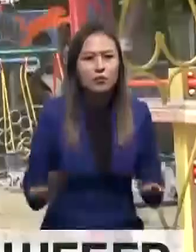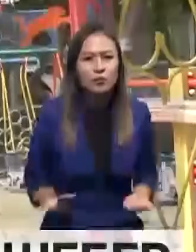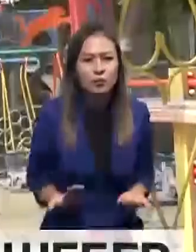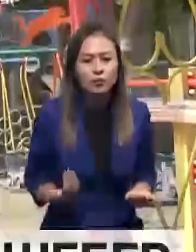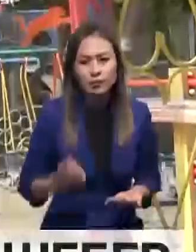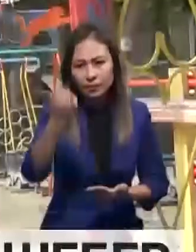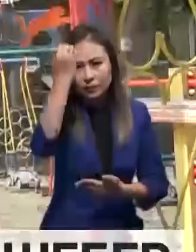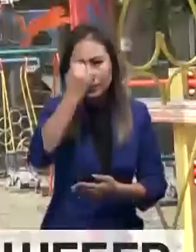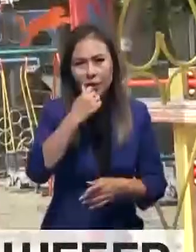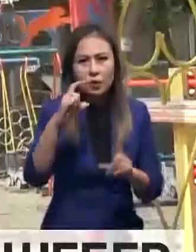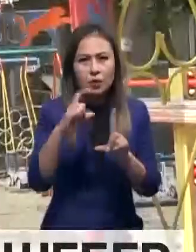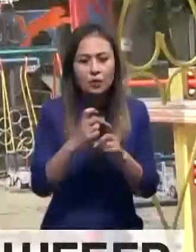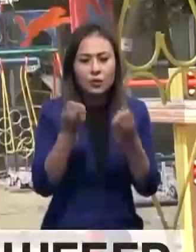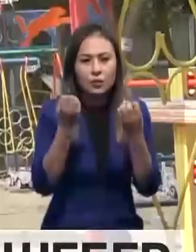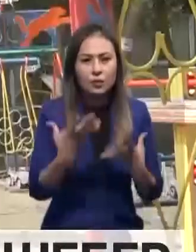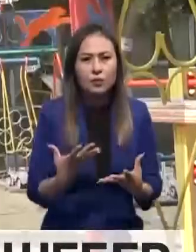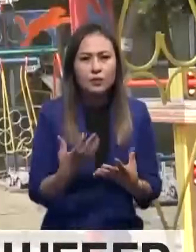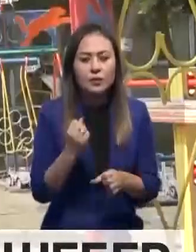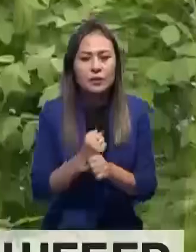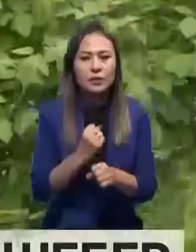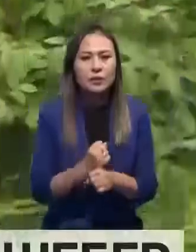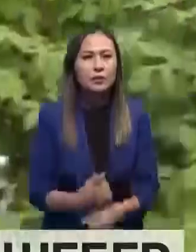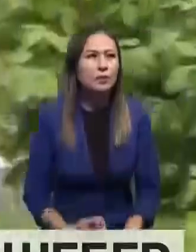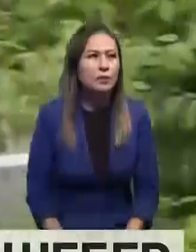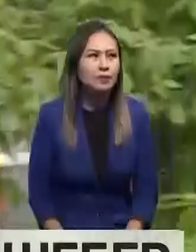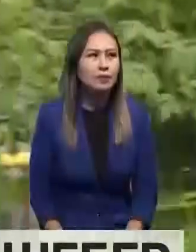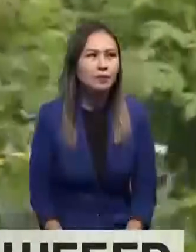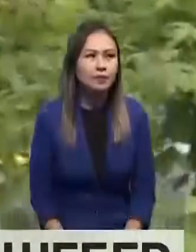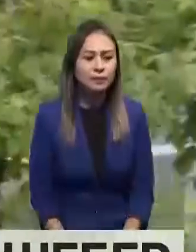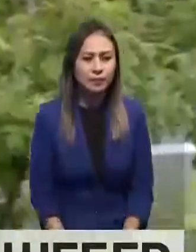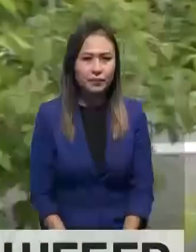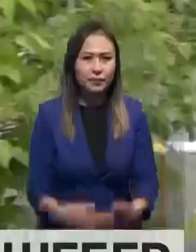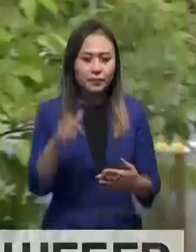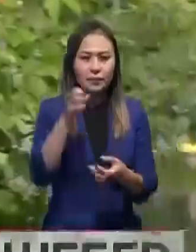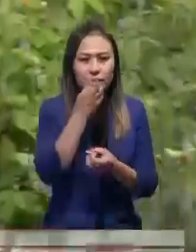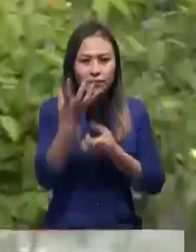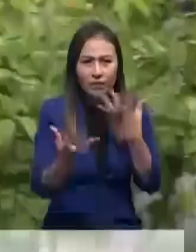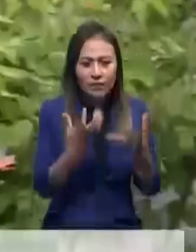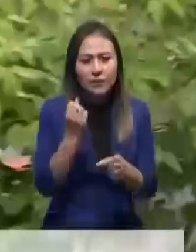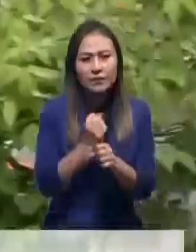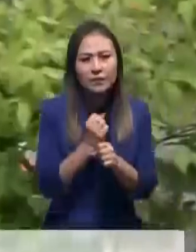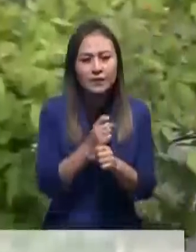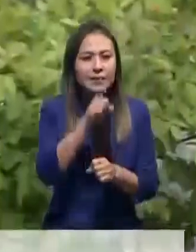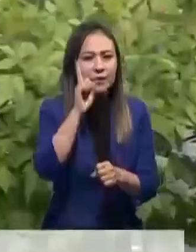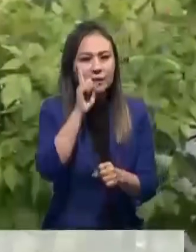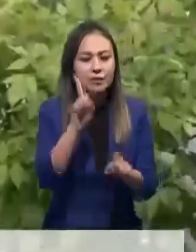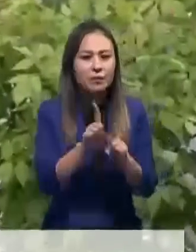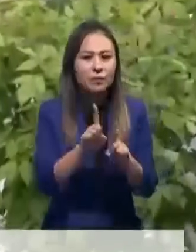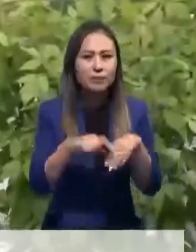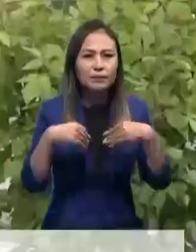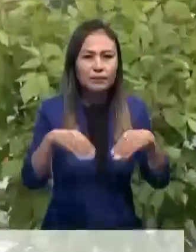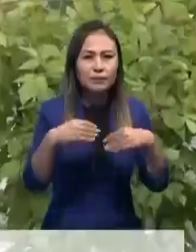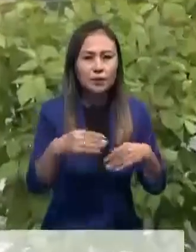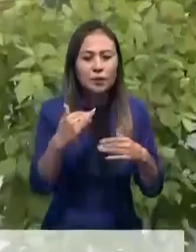тұрғындардың рахмет деген бір ауыз сөз үшін жасайды. Бақытжан Әділов ауланы абаттандырып қана қоймай, жасыл желекке бөледі.